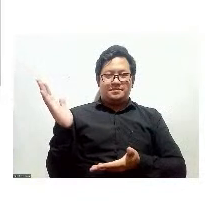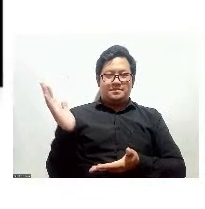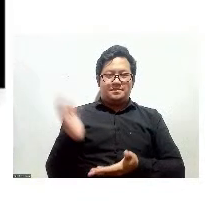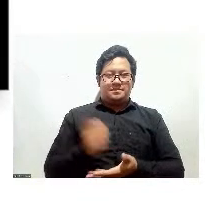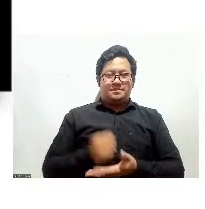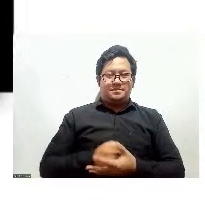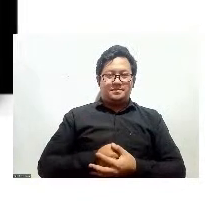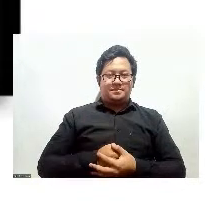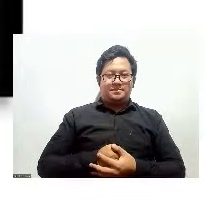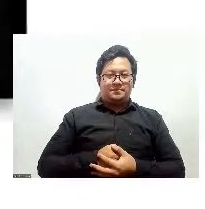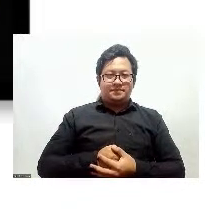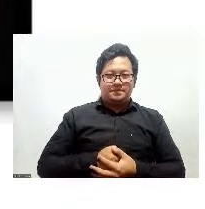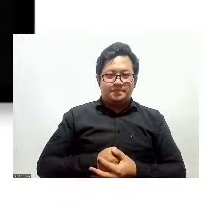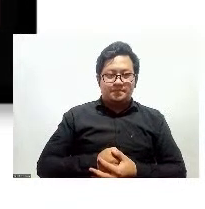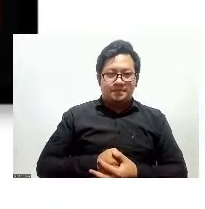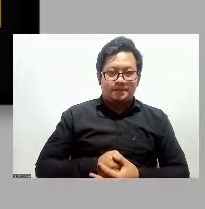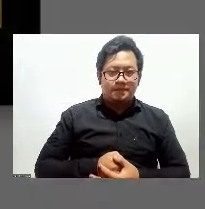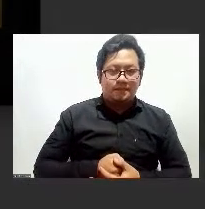hai